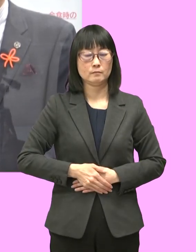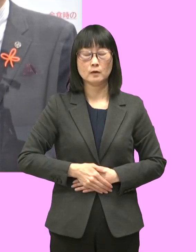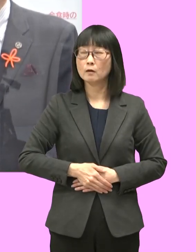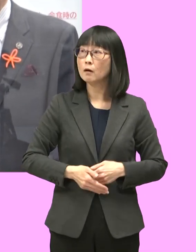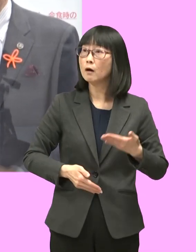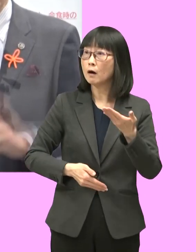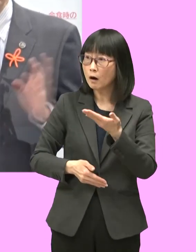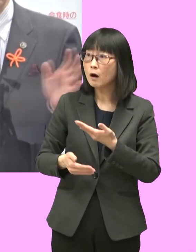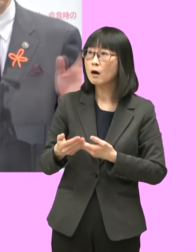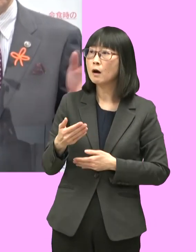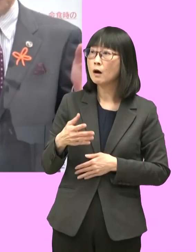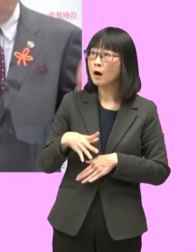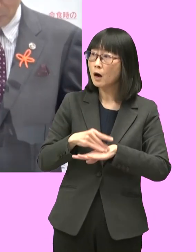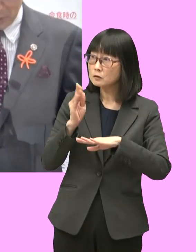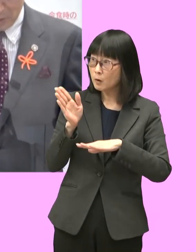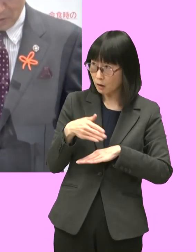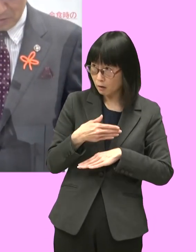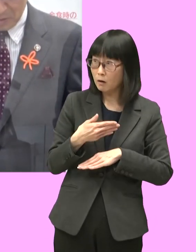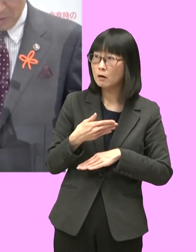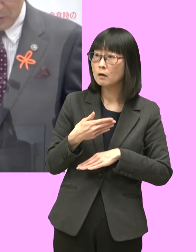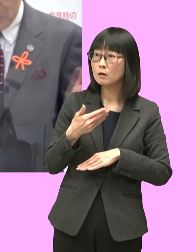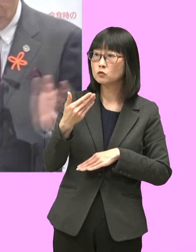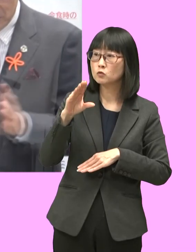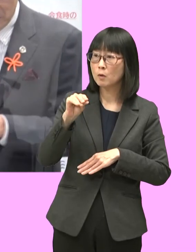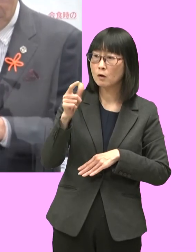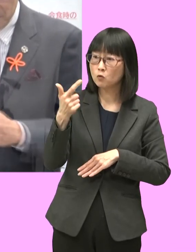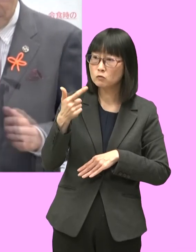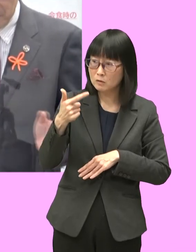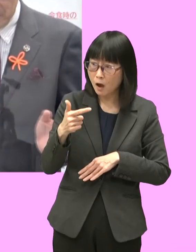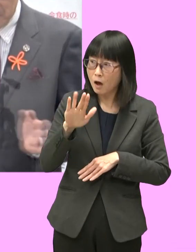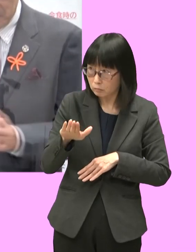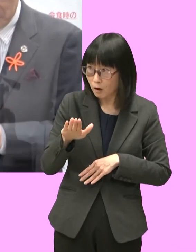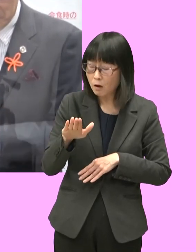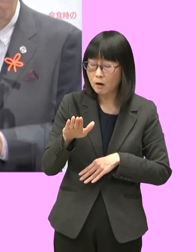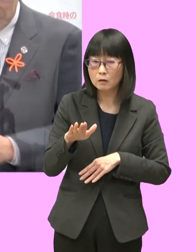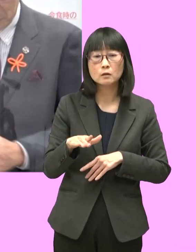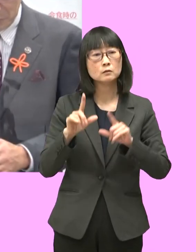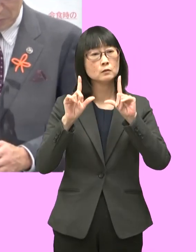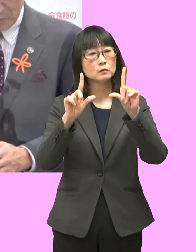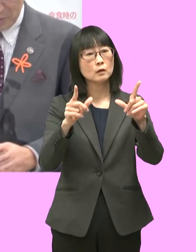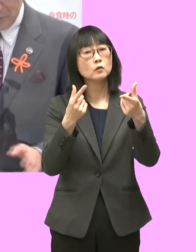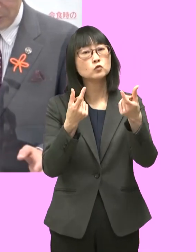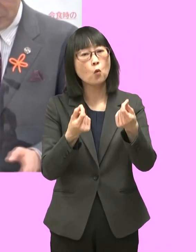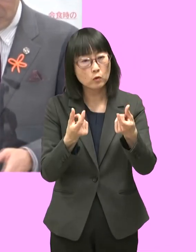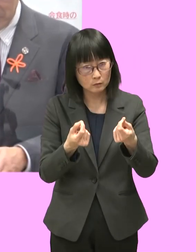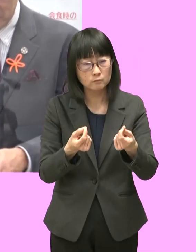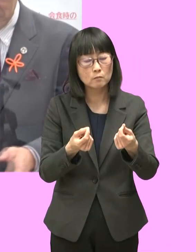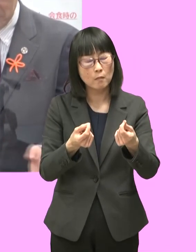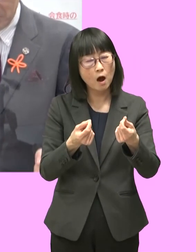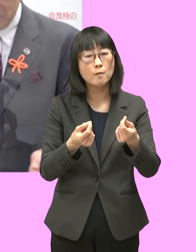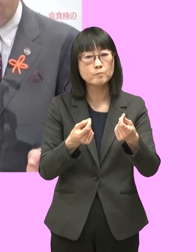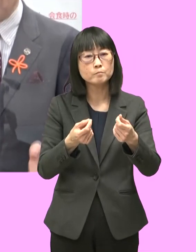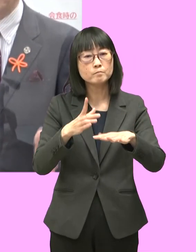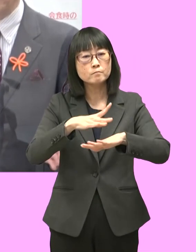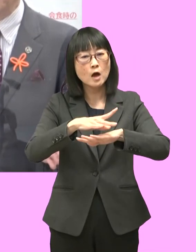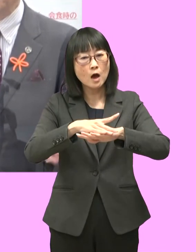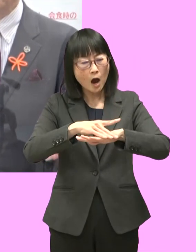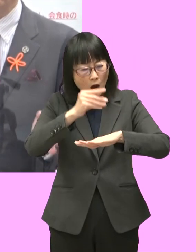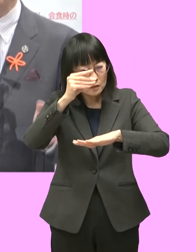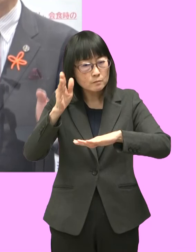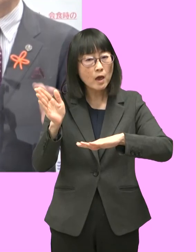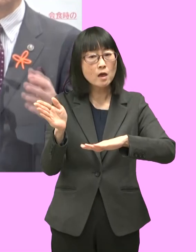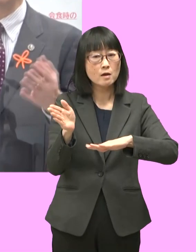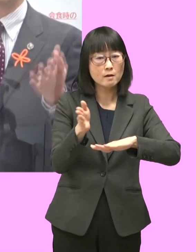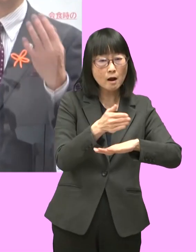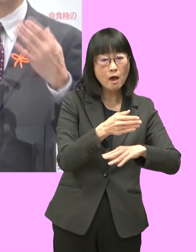ですかね？ 多めというかだから当初から、まあ、何と言いますかこの3月今言ってる数というかね、